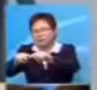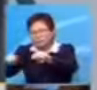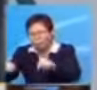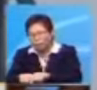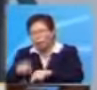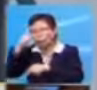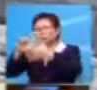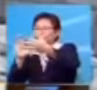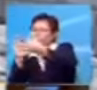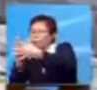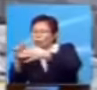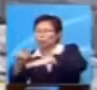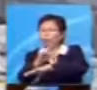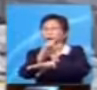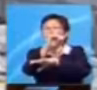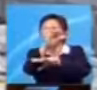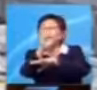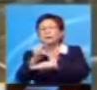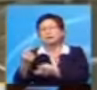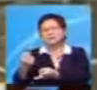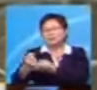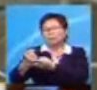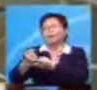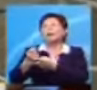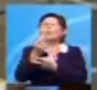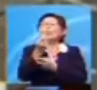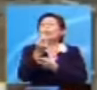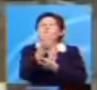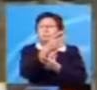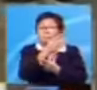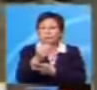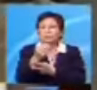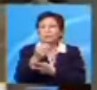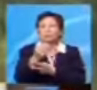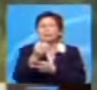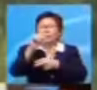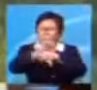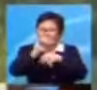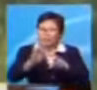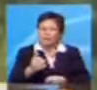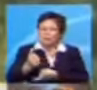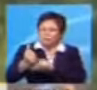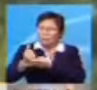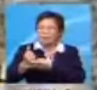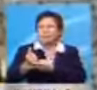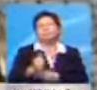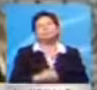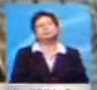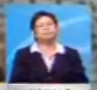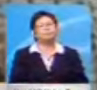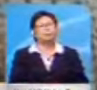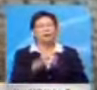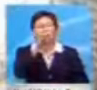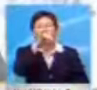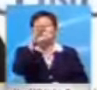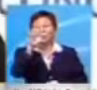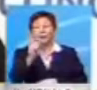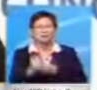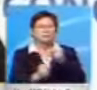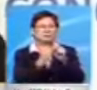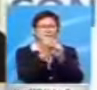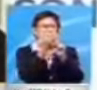penggunaan sistem ini mampu menjimatkan kos pembinaan dan penggunaan tenaga pekerja dengan optimum IBS pertama tahun